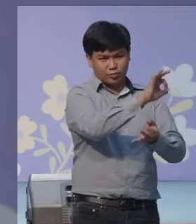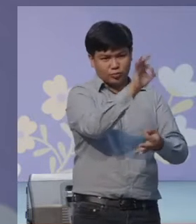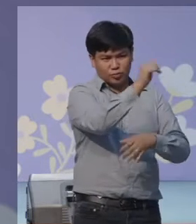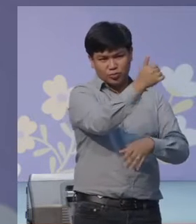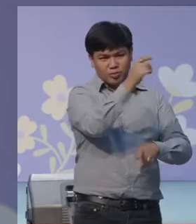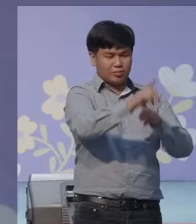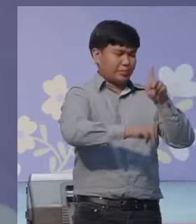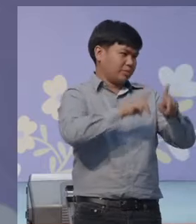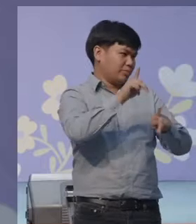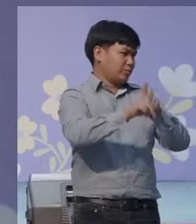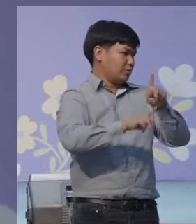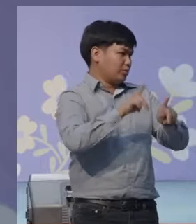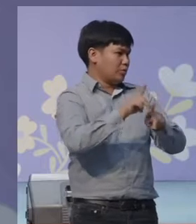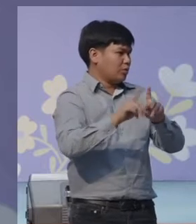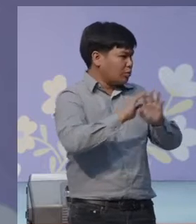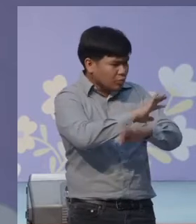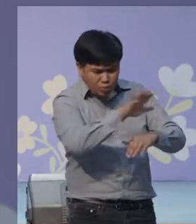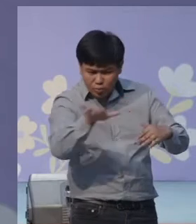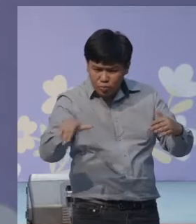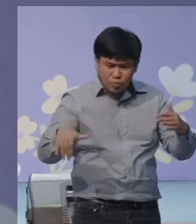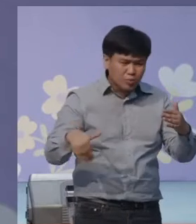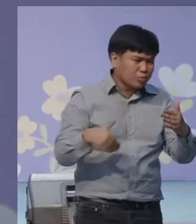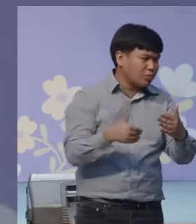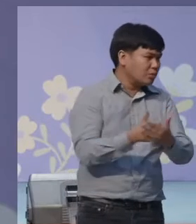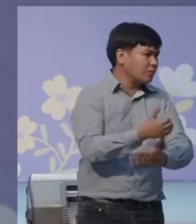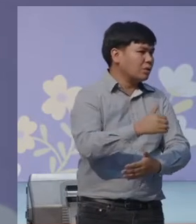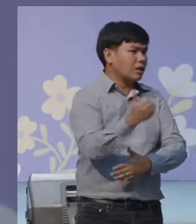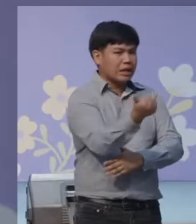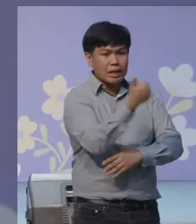tao. O kaya naman maski mga